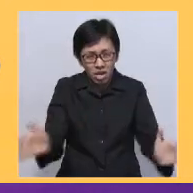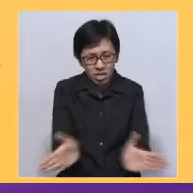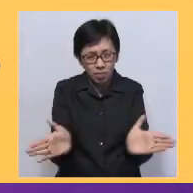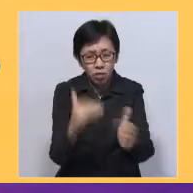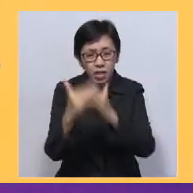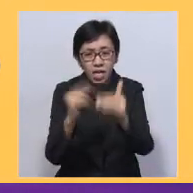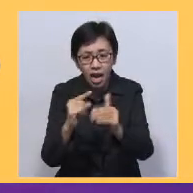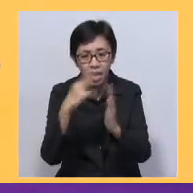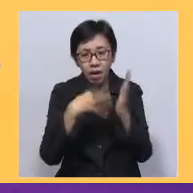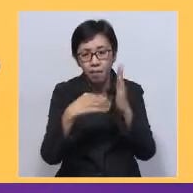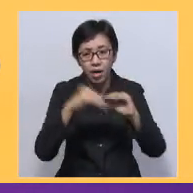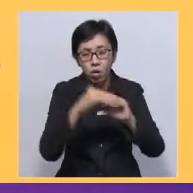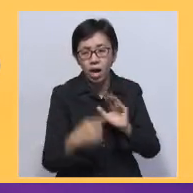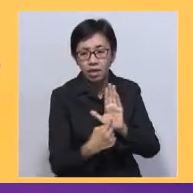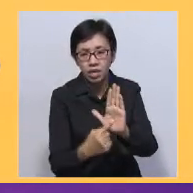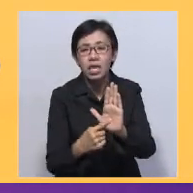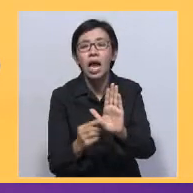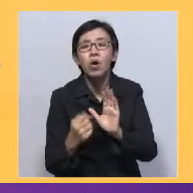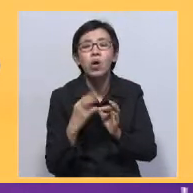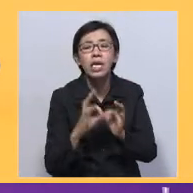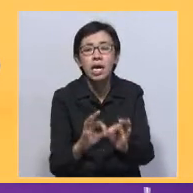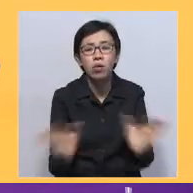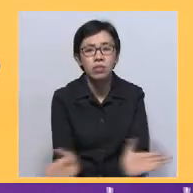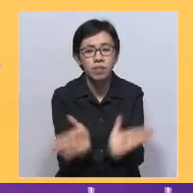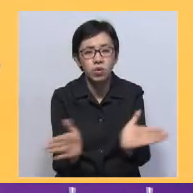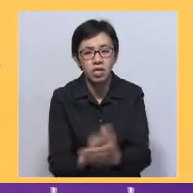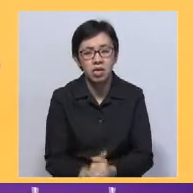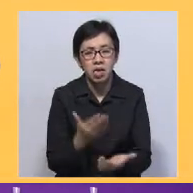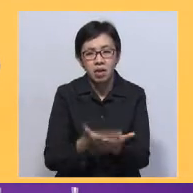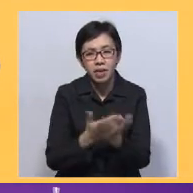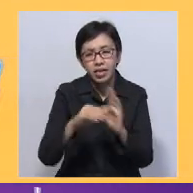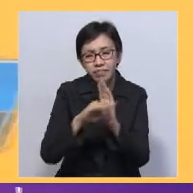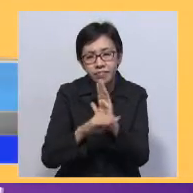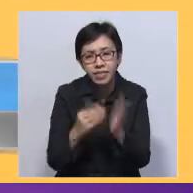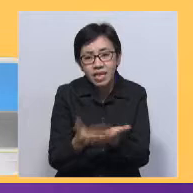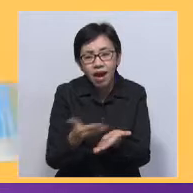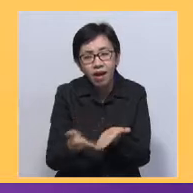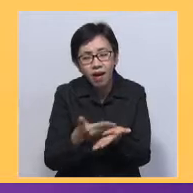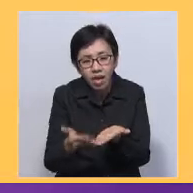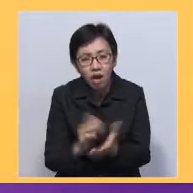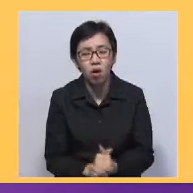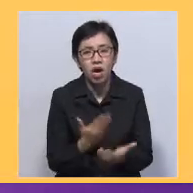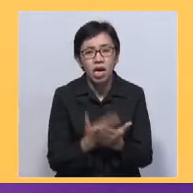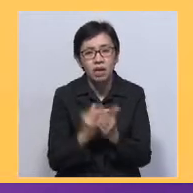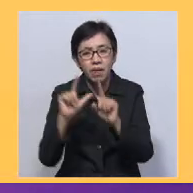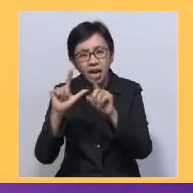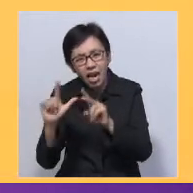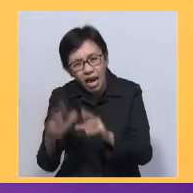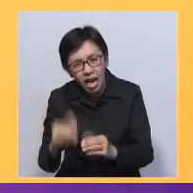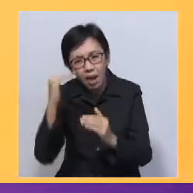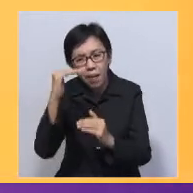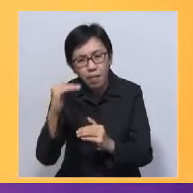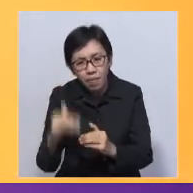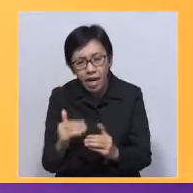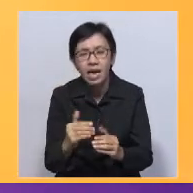ไม่ใช่เป็นการเอาเงินไปหวานหลายคนเข้าไปบิดเบือนว่ามีค่าใช้จ่ายในการเท่านั้นเท่านี้ล้านบาทเพื่อแล้วก็เป็นค่า